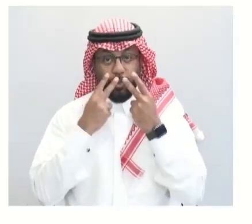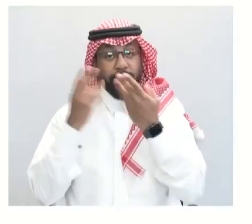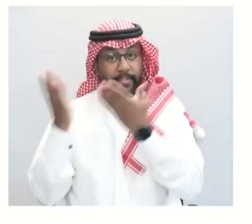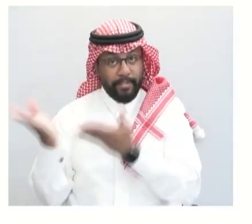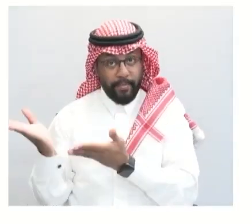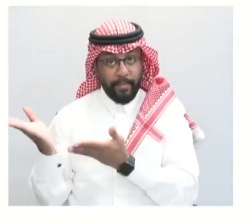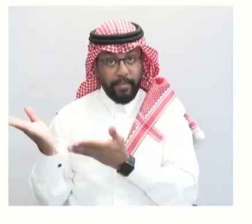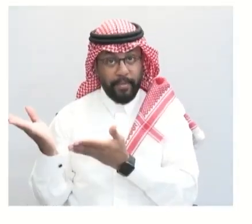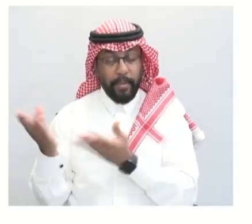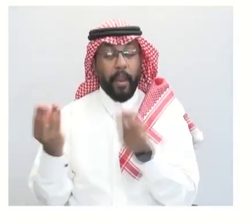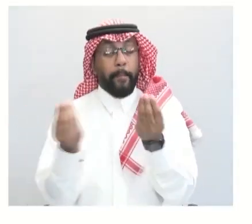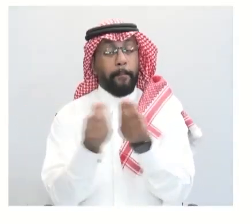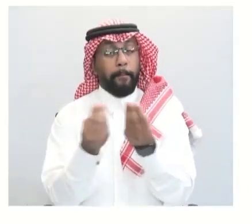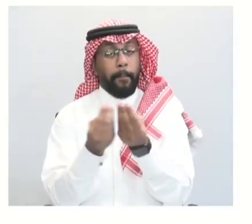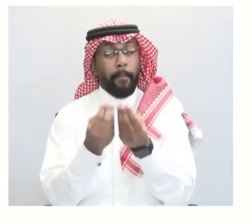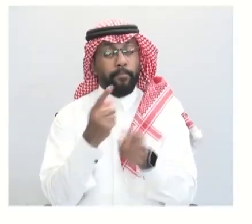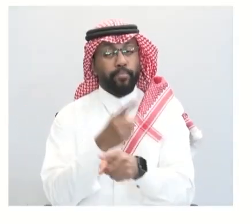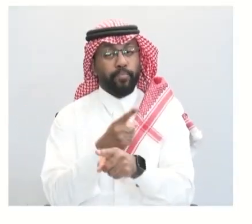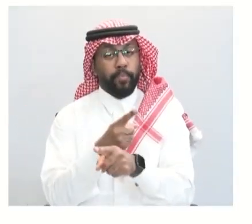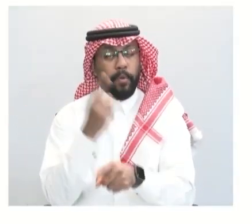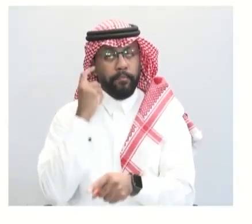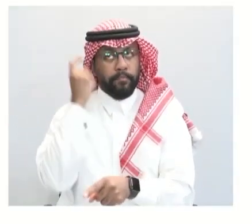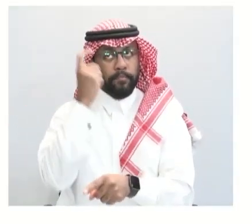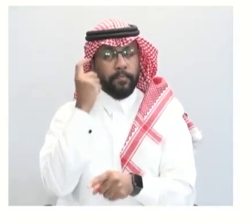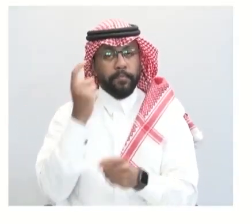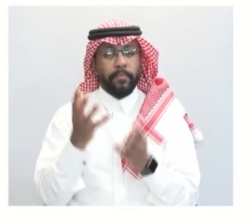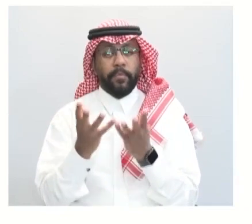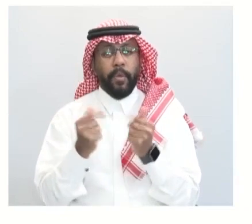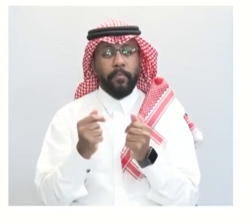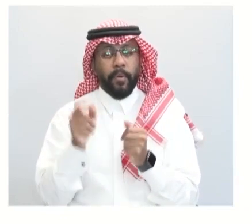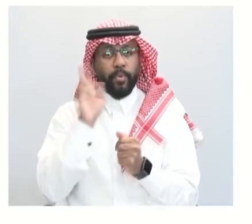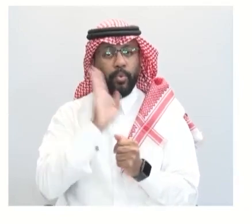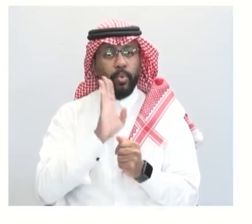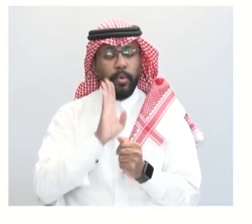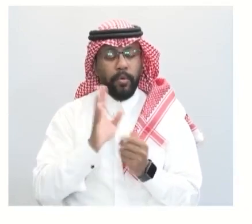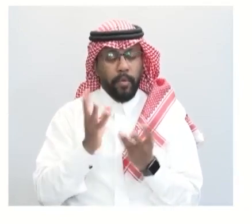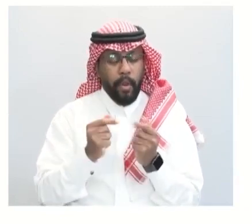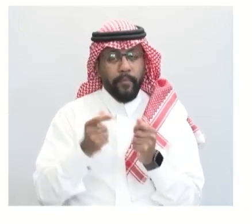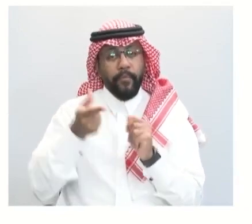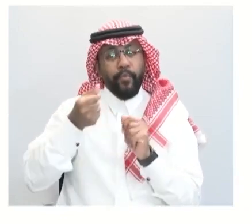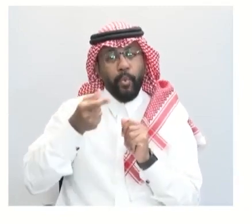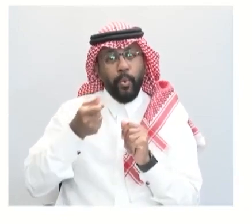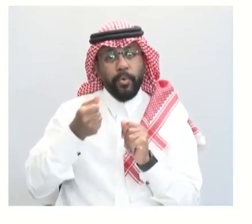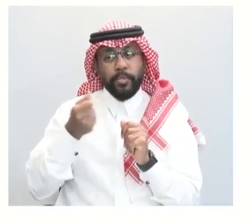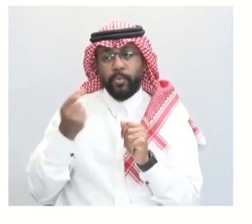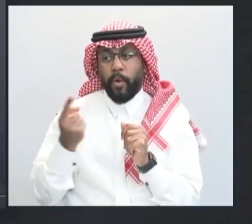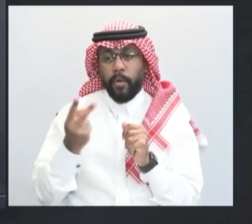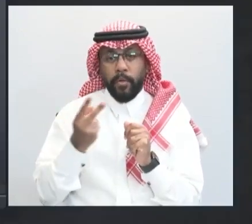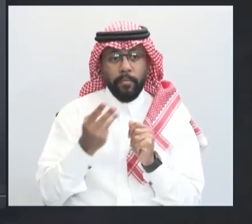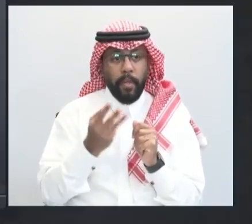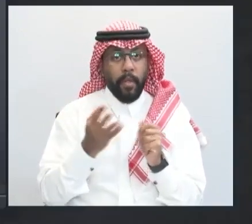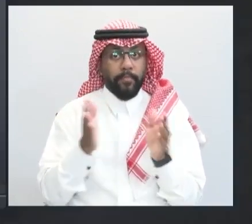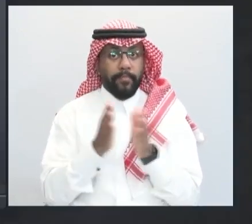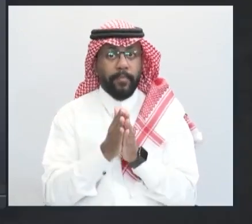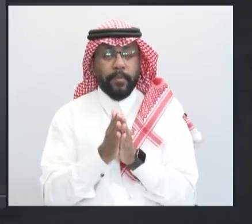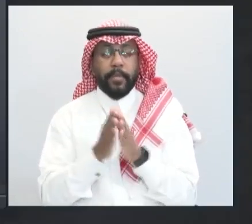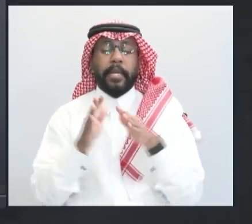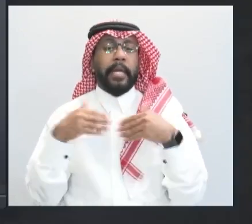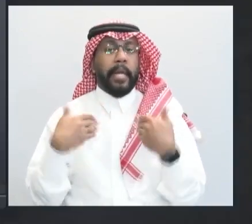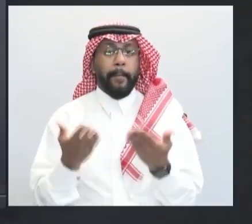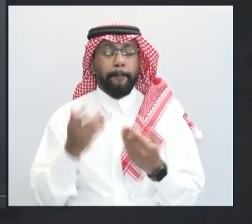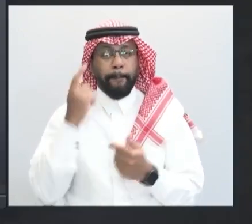الان يا ابطال انتهيتهم من حل التدريب الاول قمتم بعد هذه النقود واوجدت مجموعه هذه النقود